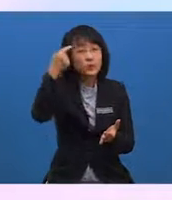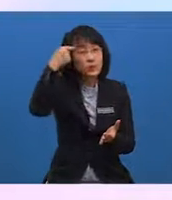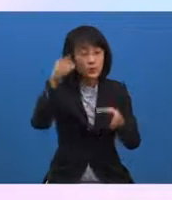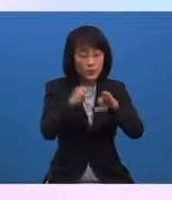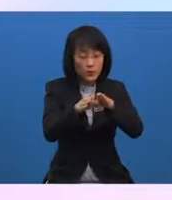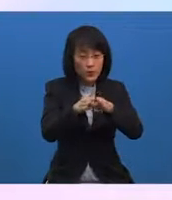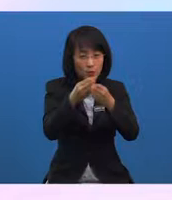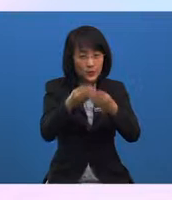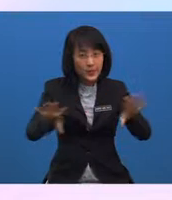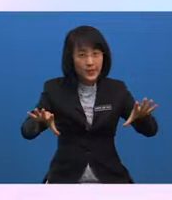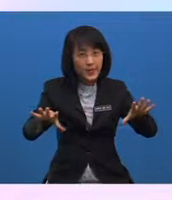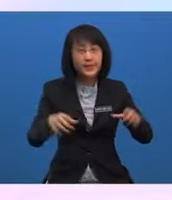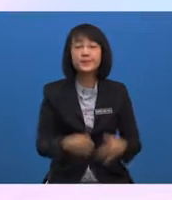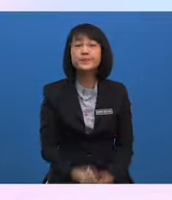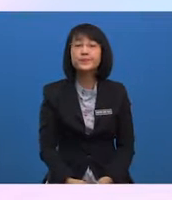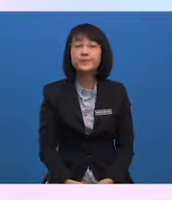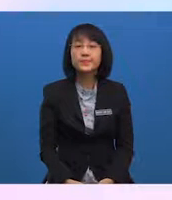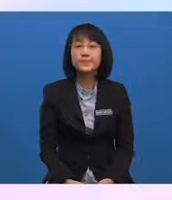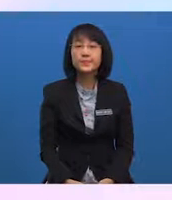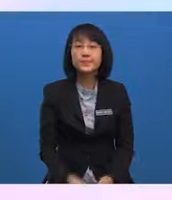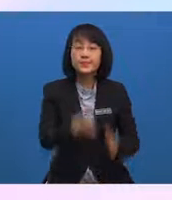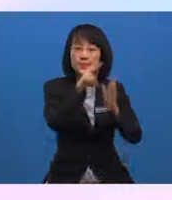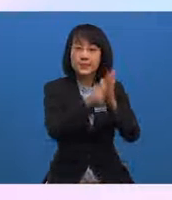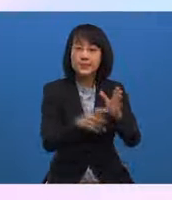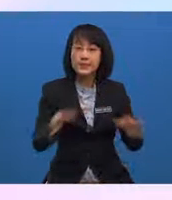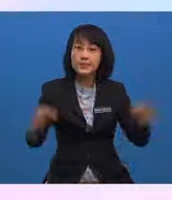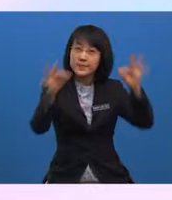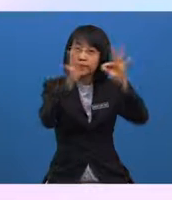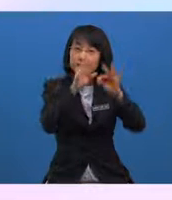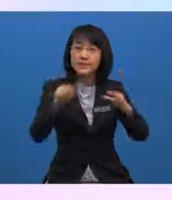merupakan kepentingan untuk bahagian bunga.